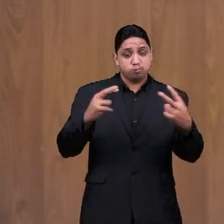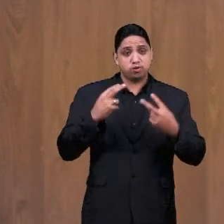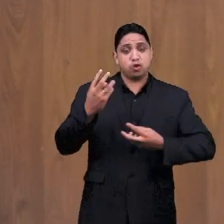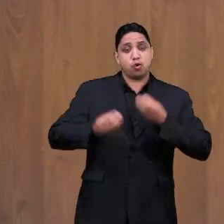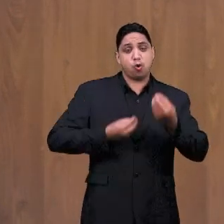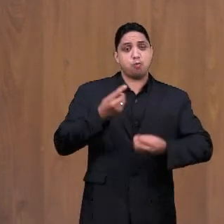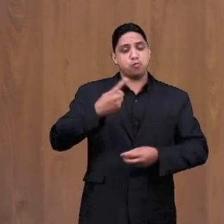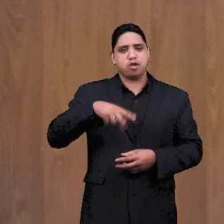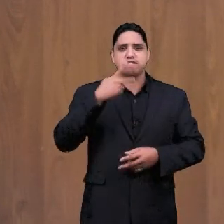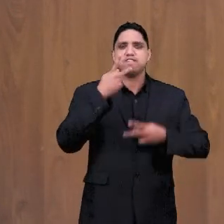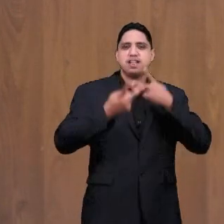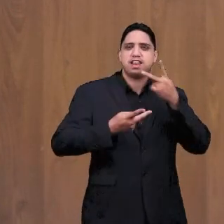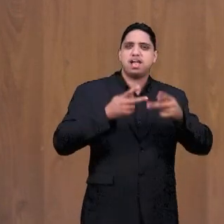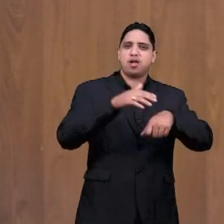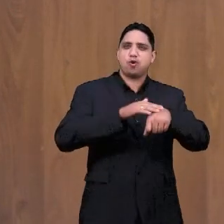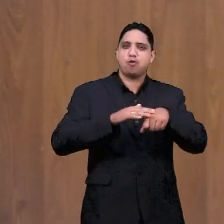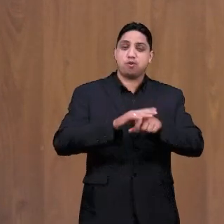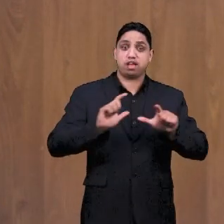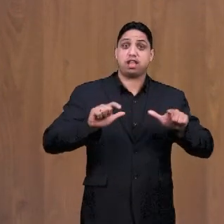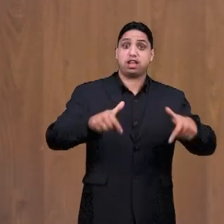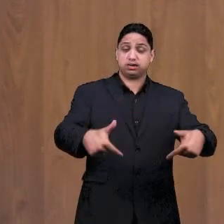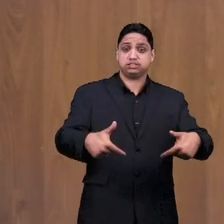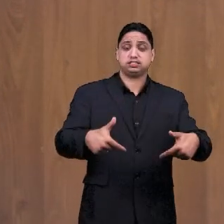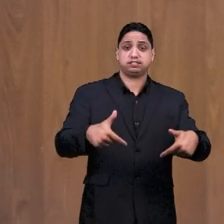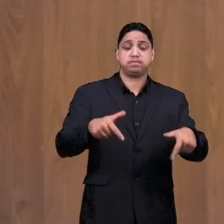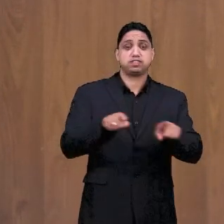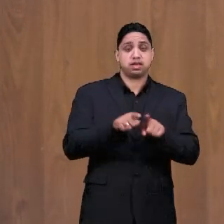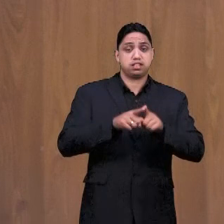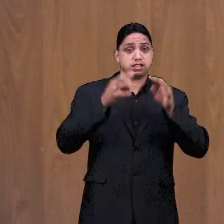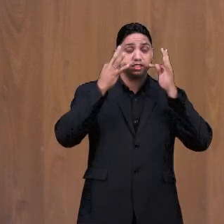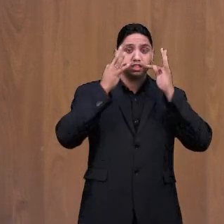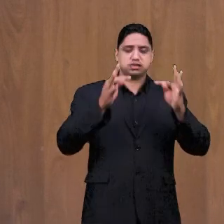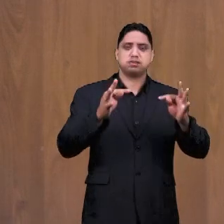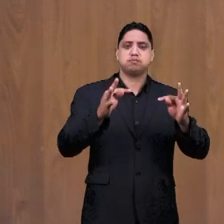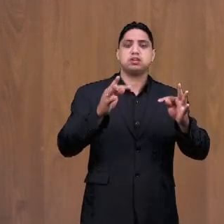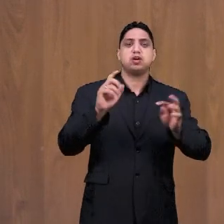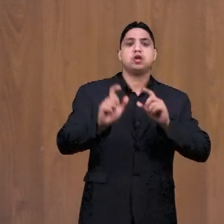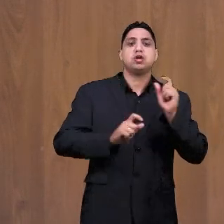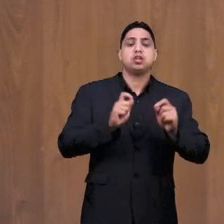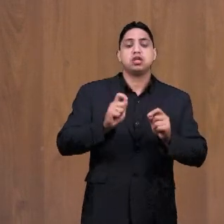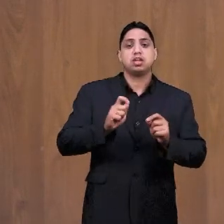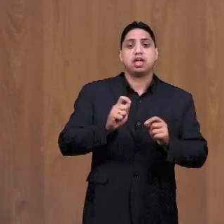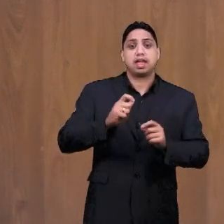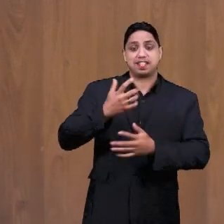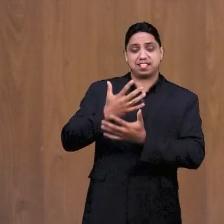d'agir, et vont témoigner que les bonnes mains de Dieu sont sur nous.